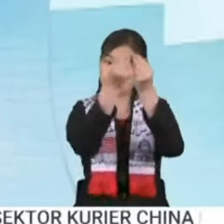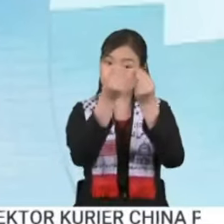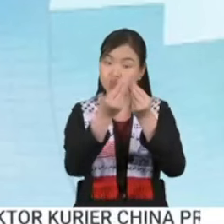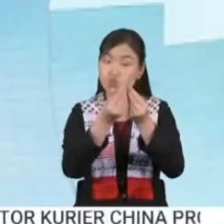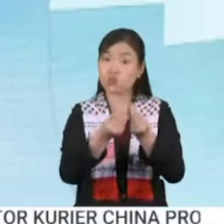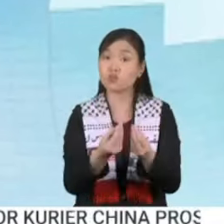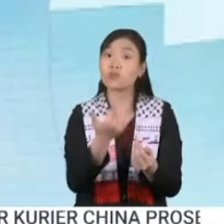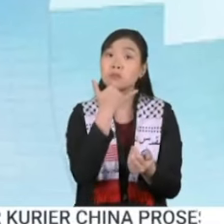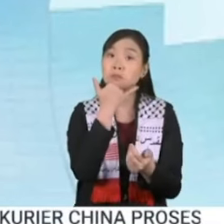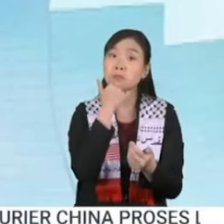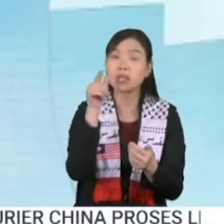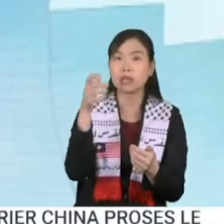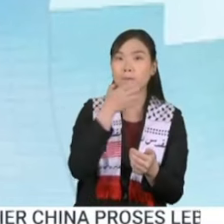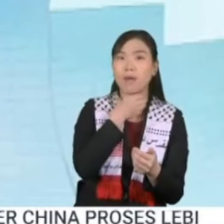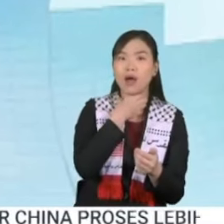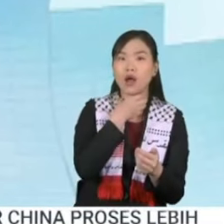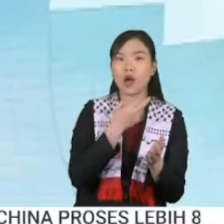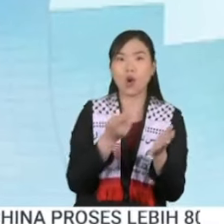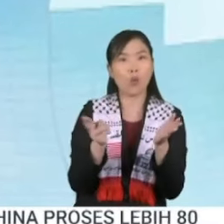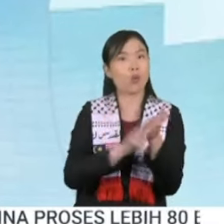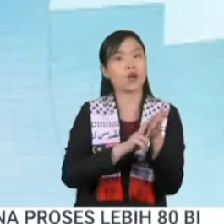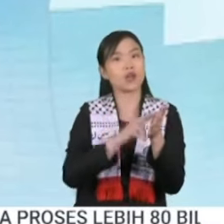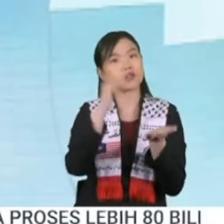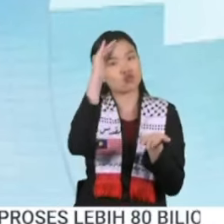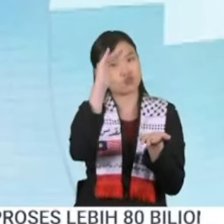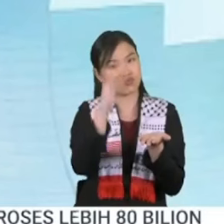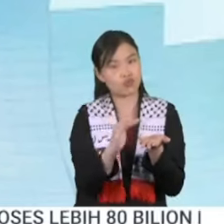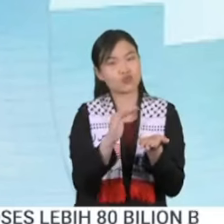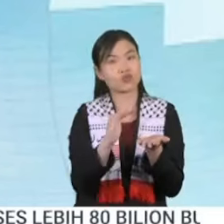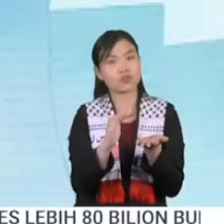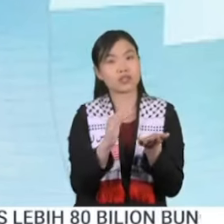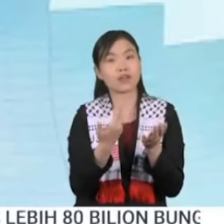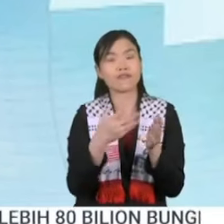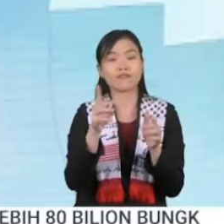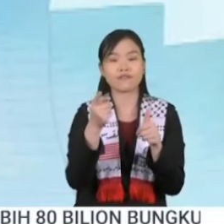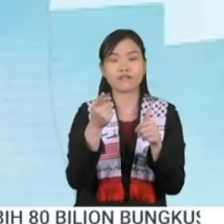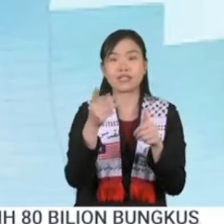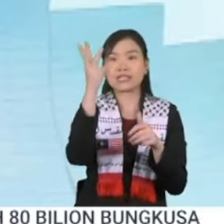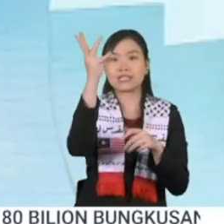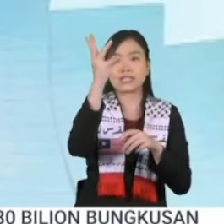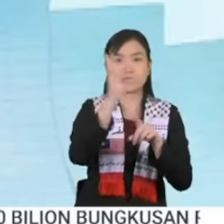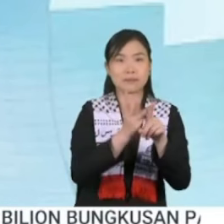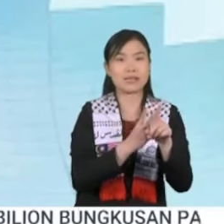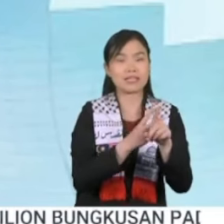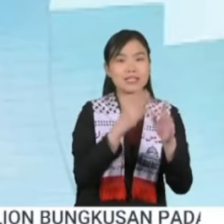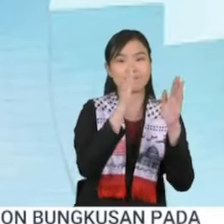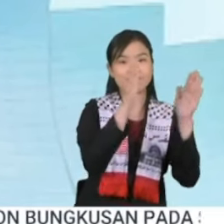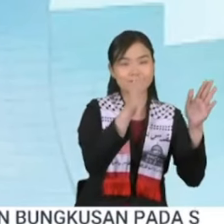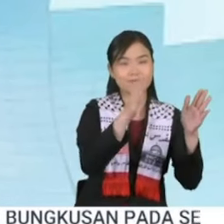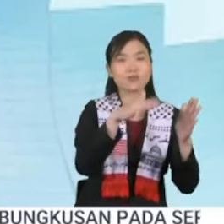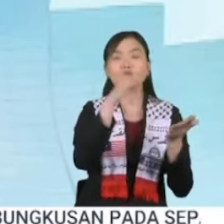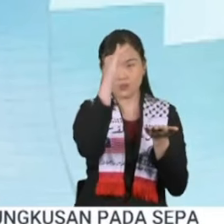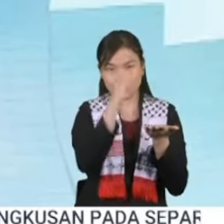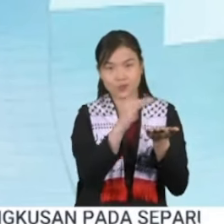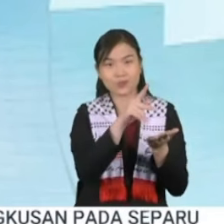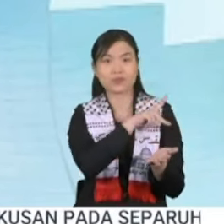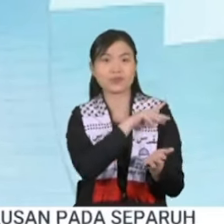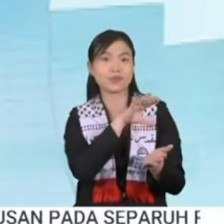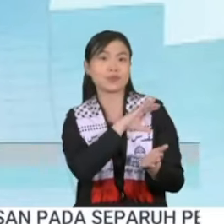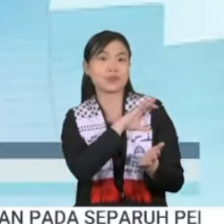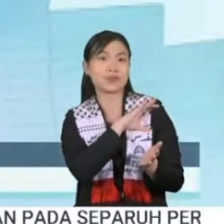Statistik indeks jenayah di Perak mencatatkan penurunan bagi tempoh 6 bulan pertama tahun ini. Ketua Polis Perak Datuk Seri Muhammad Yusri